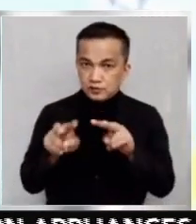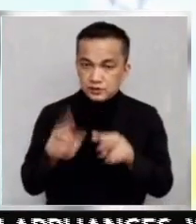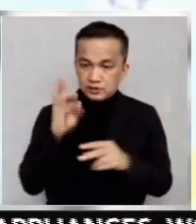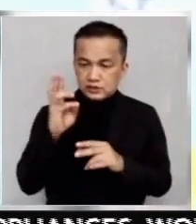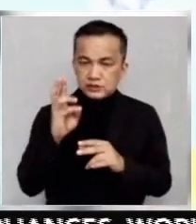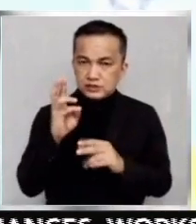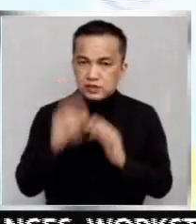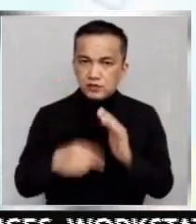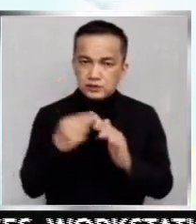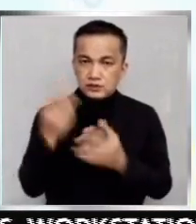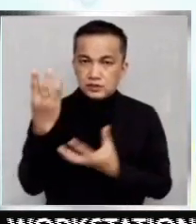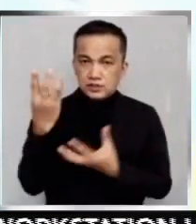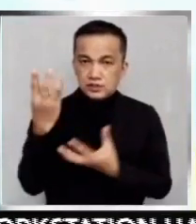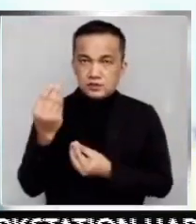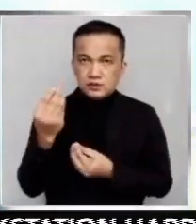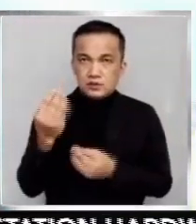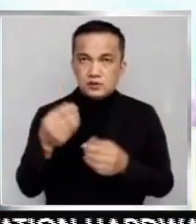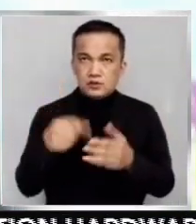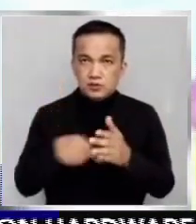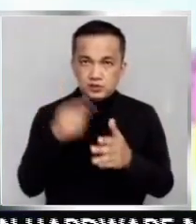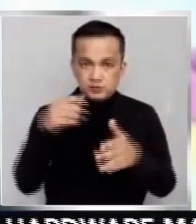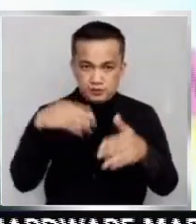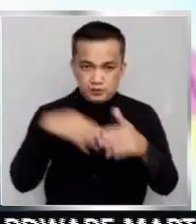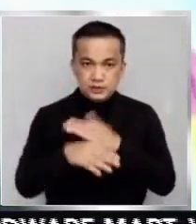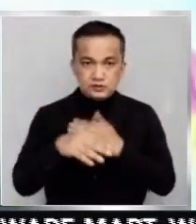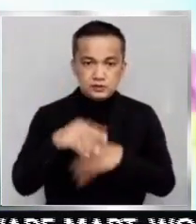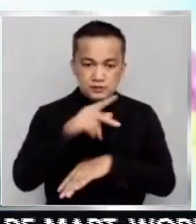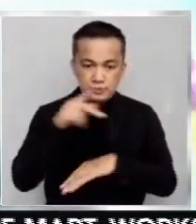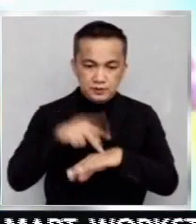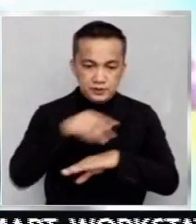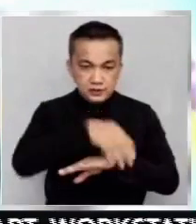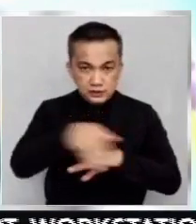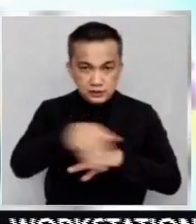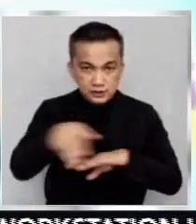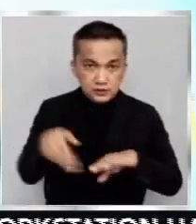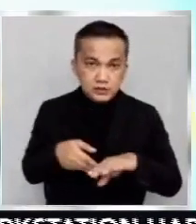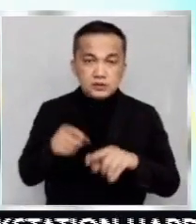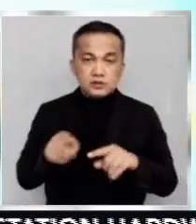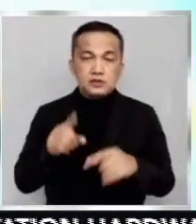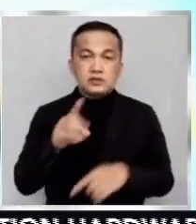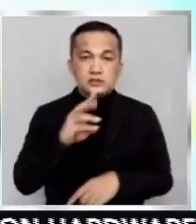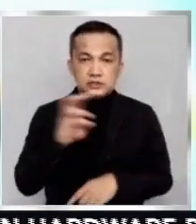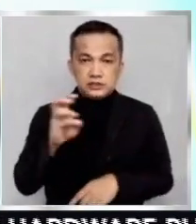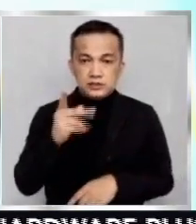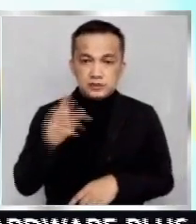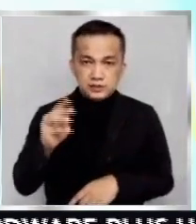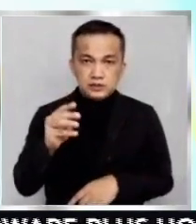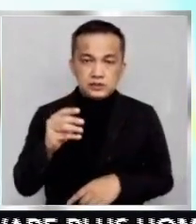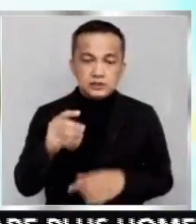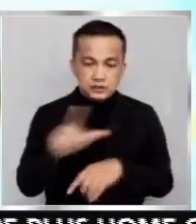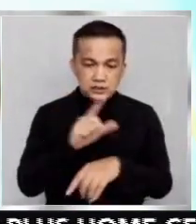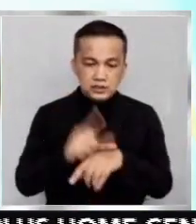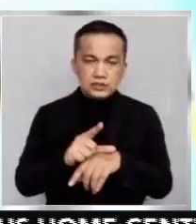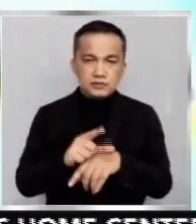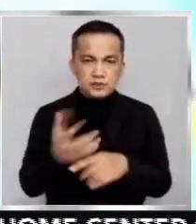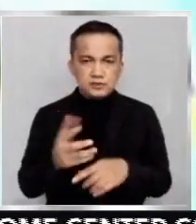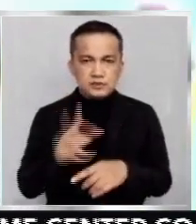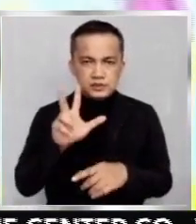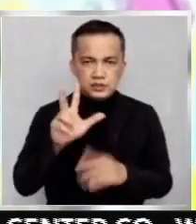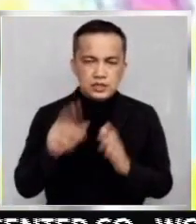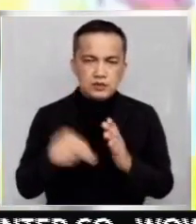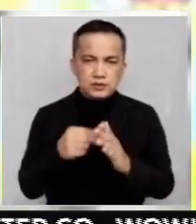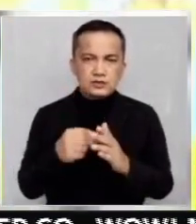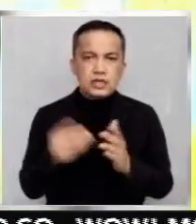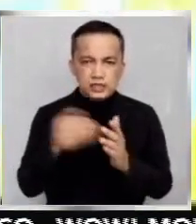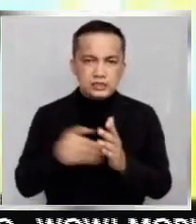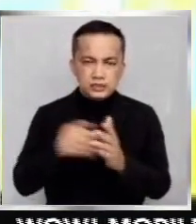once pumasok ng PAR. At kung malapit na sa or at least 100 kilometers ng layo sa landmass, magiging 3 hours na po updating natin. Para